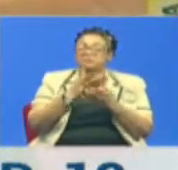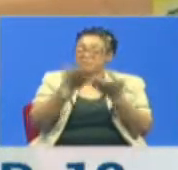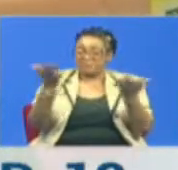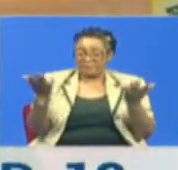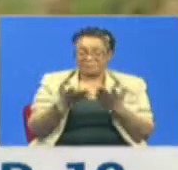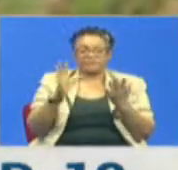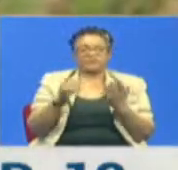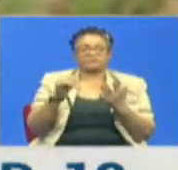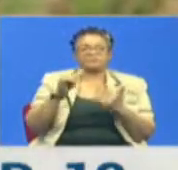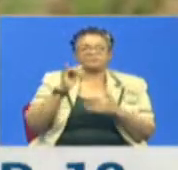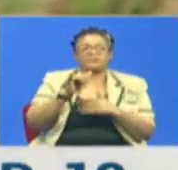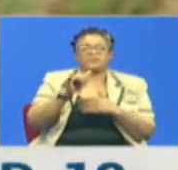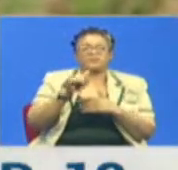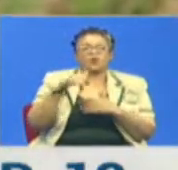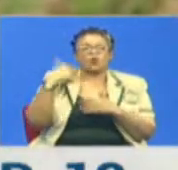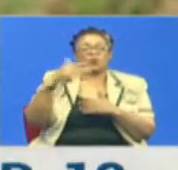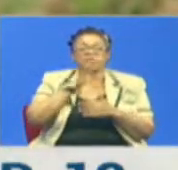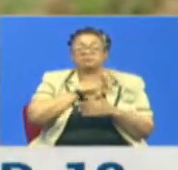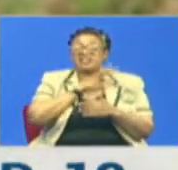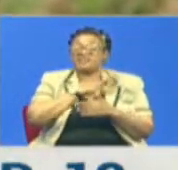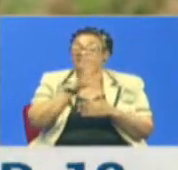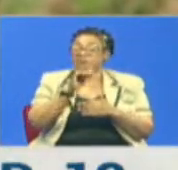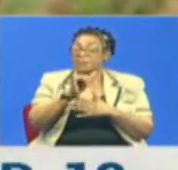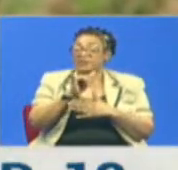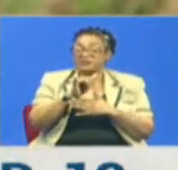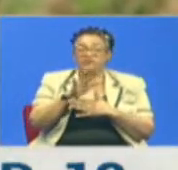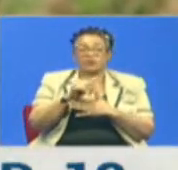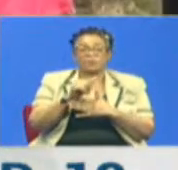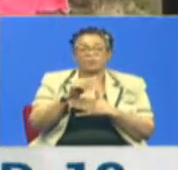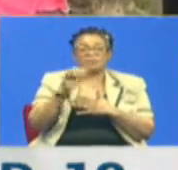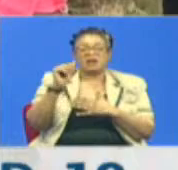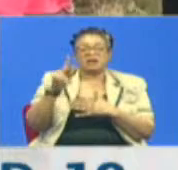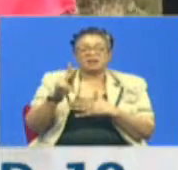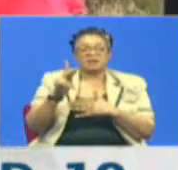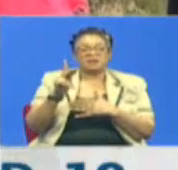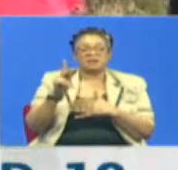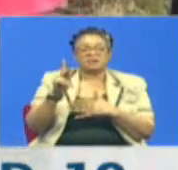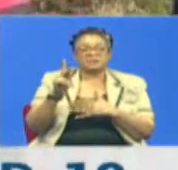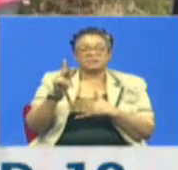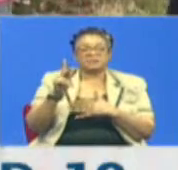jamhuri wamekuwa wakinufaika na msaada kutoka kwa AK.